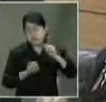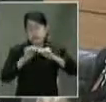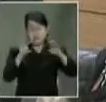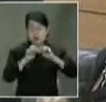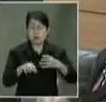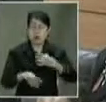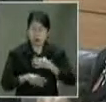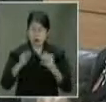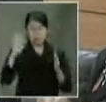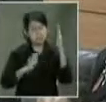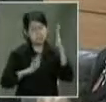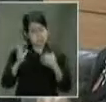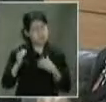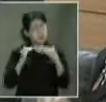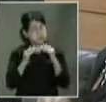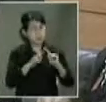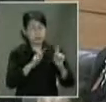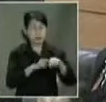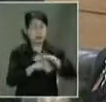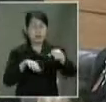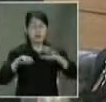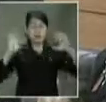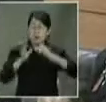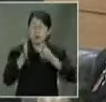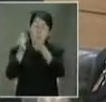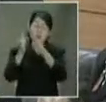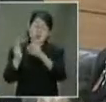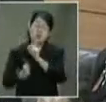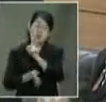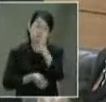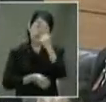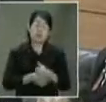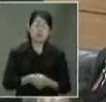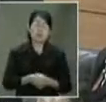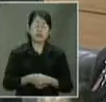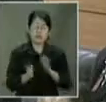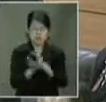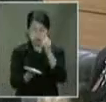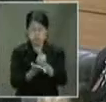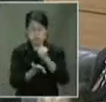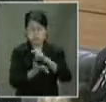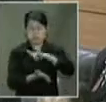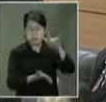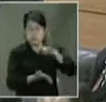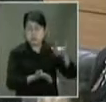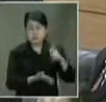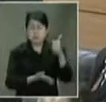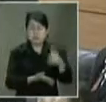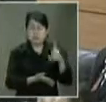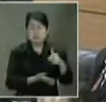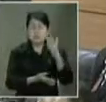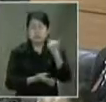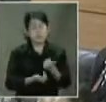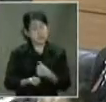านท่านไปได้วีซ่าเข้าประเทศในฐานะทูตพิเศษในกาลากัว